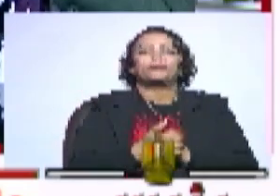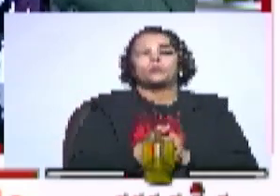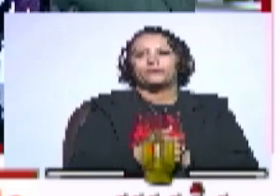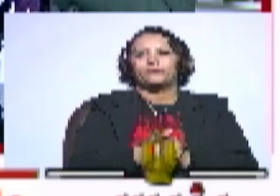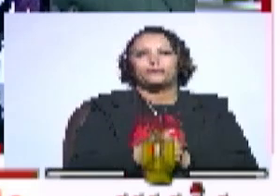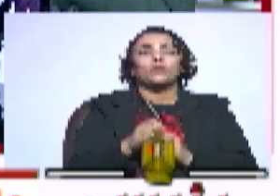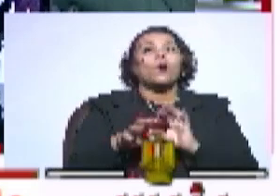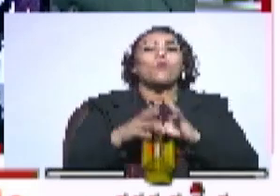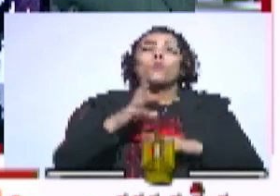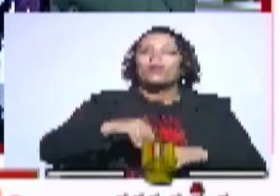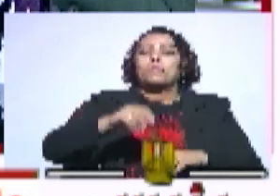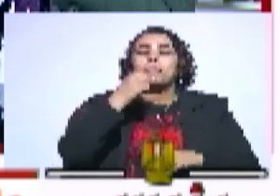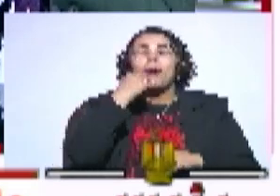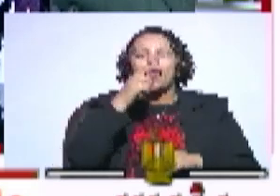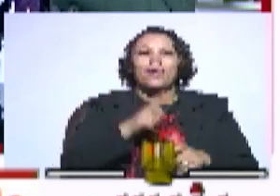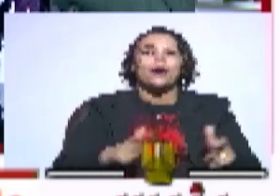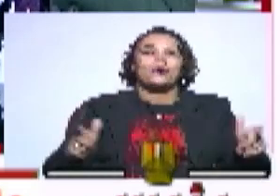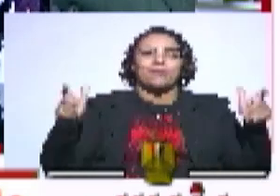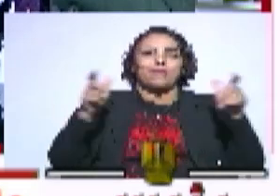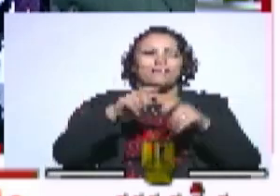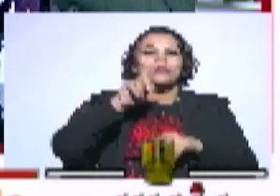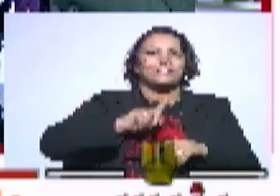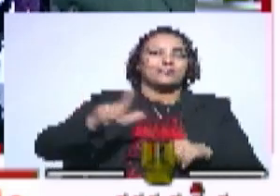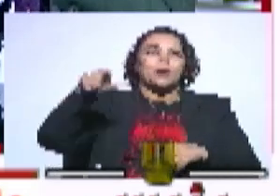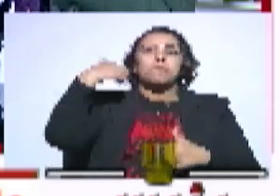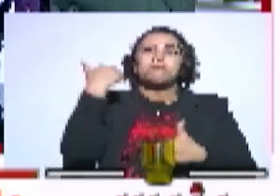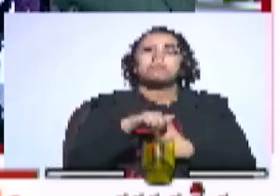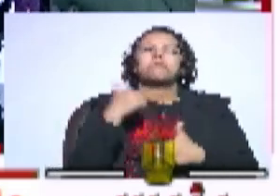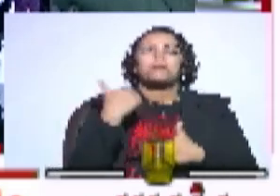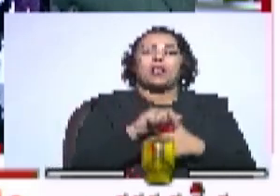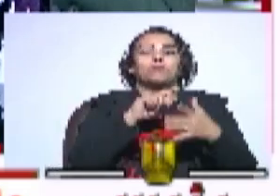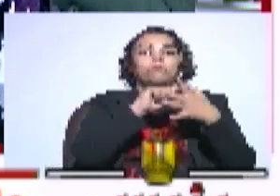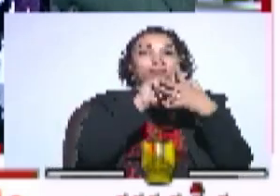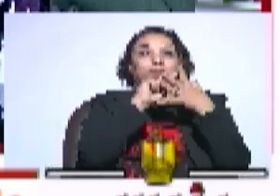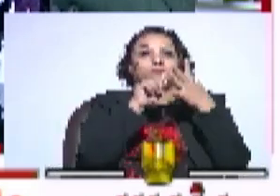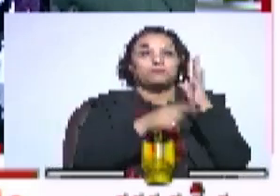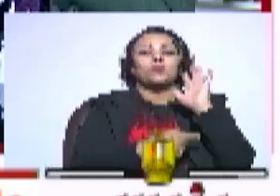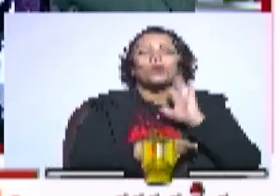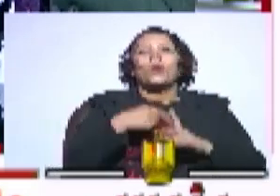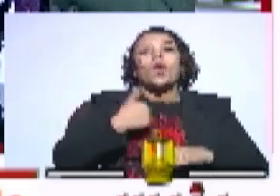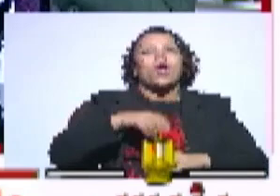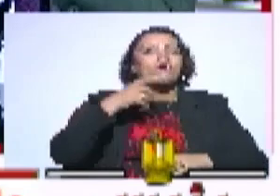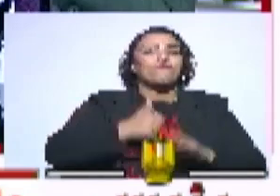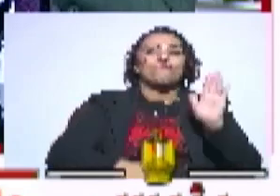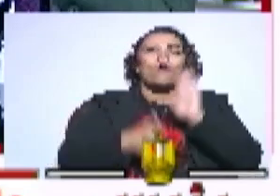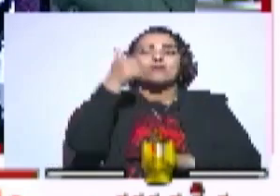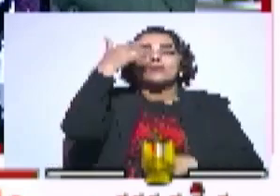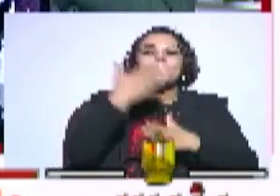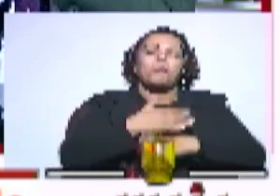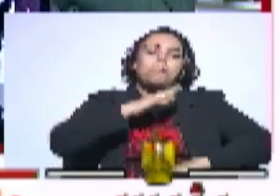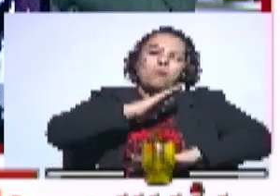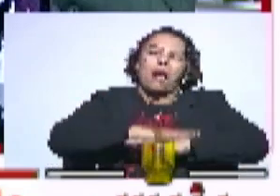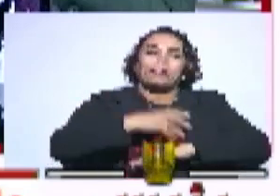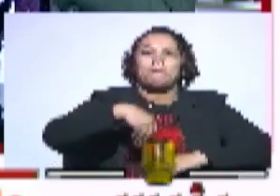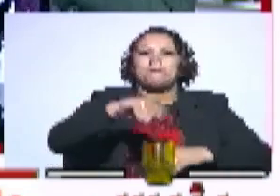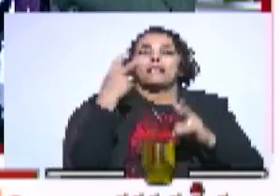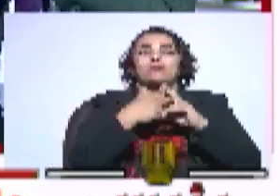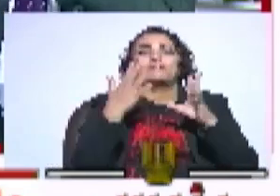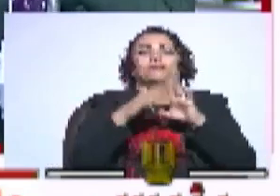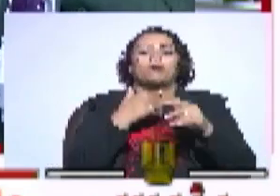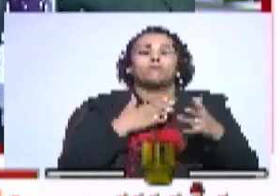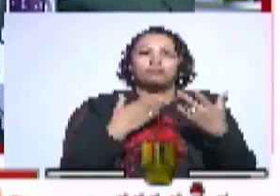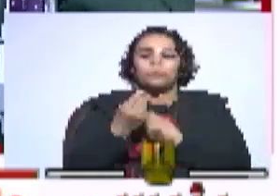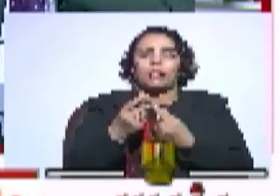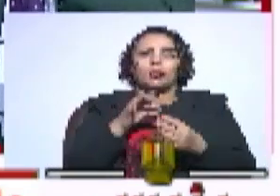الأصوات الصحيحة. وزي ما قال رئيس الهيئة، باقي المرشحين فزتم باحترام المصريين، لم يدخل